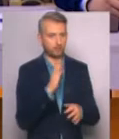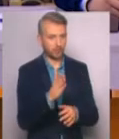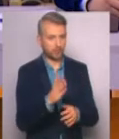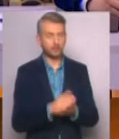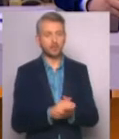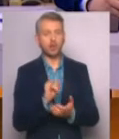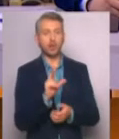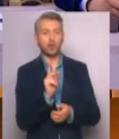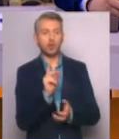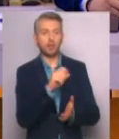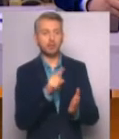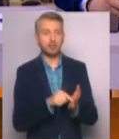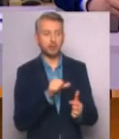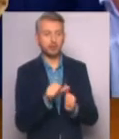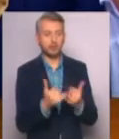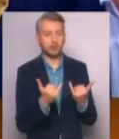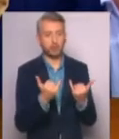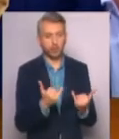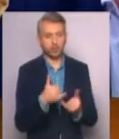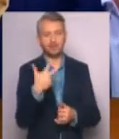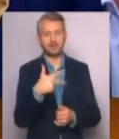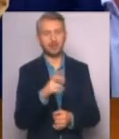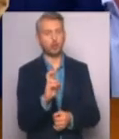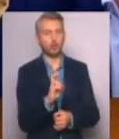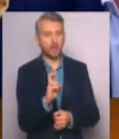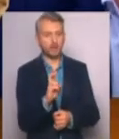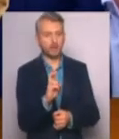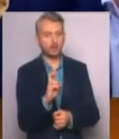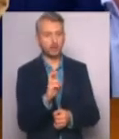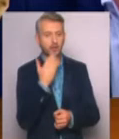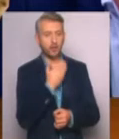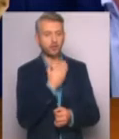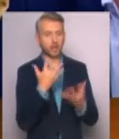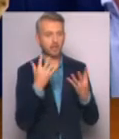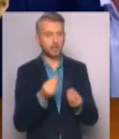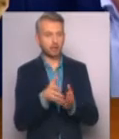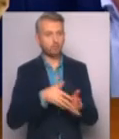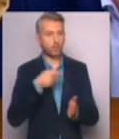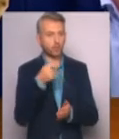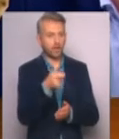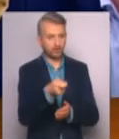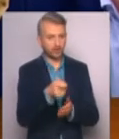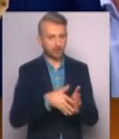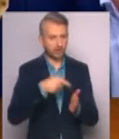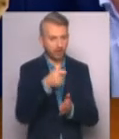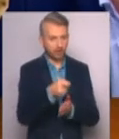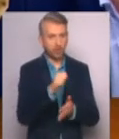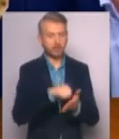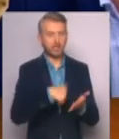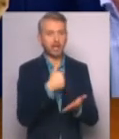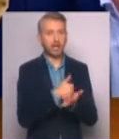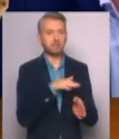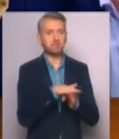друге питання, що саме сьогодні, символічно, 30 березня, якраз останній день подачі заявок від